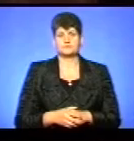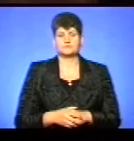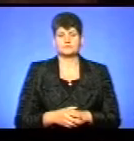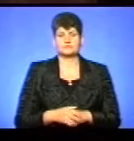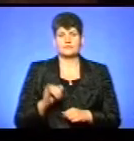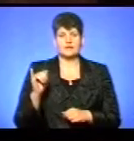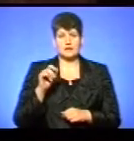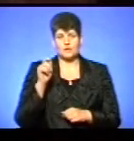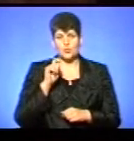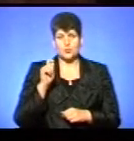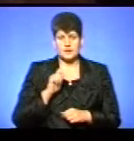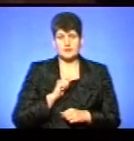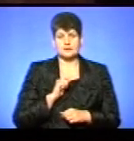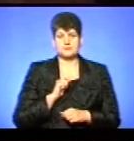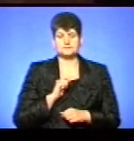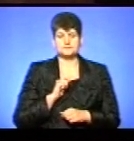і Україна,